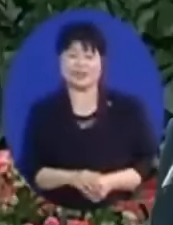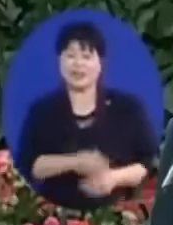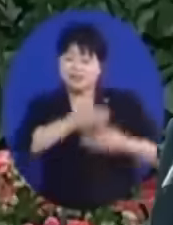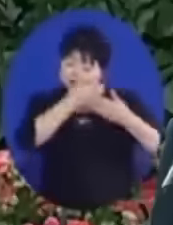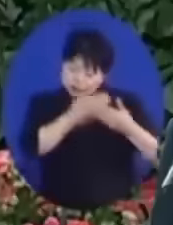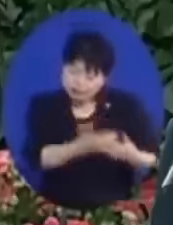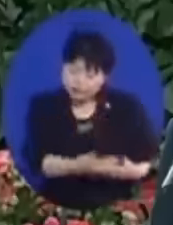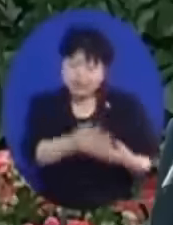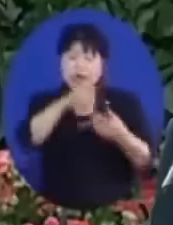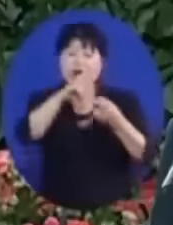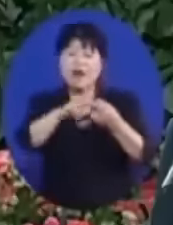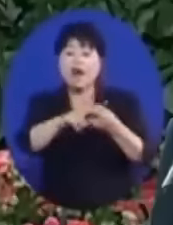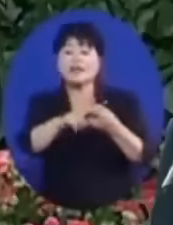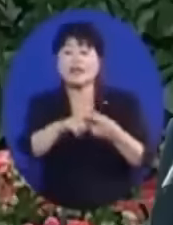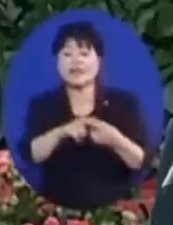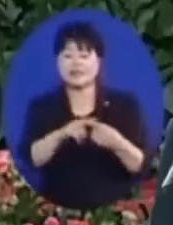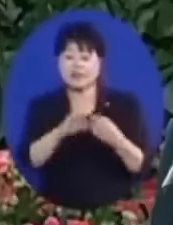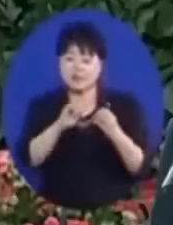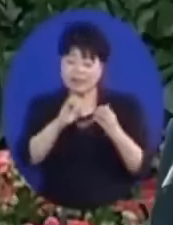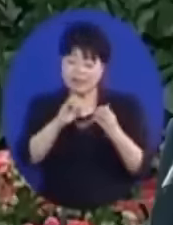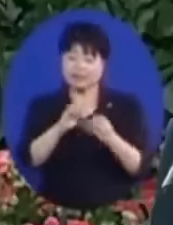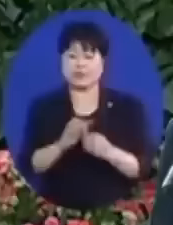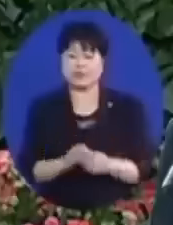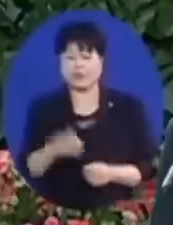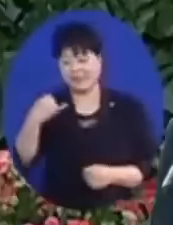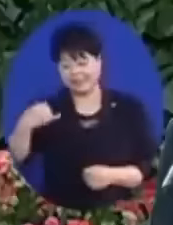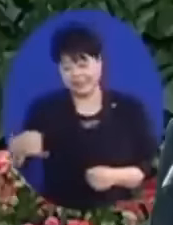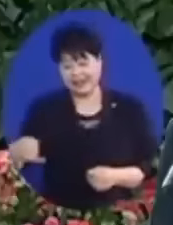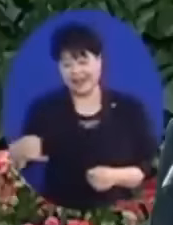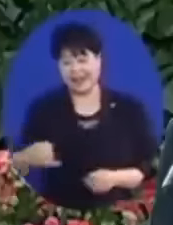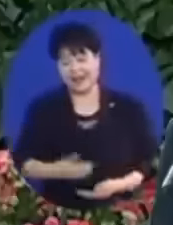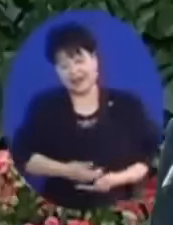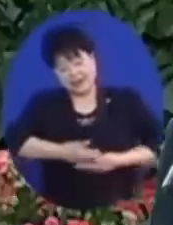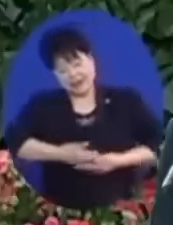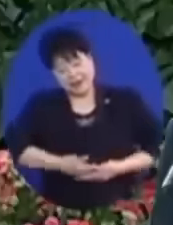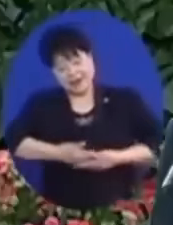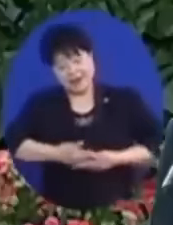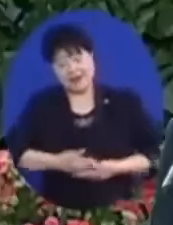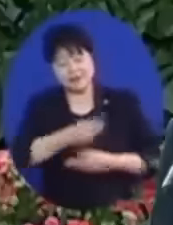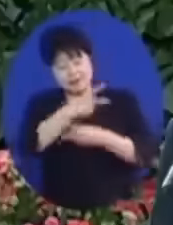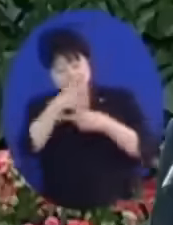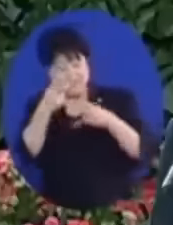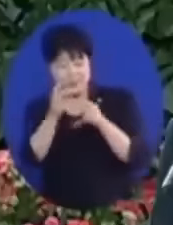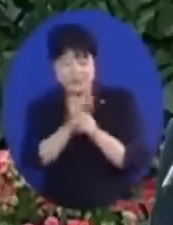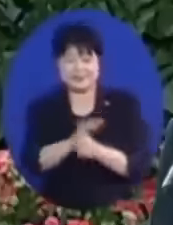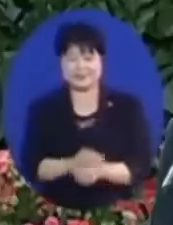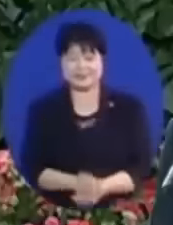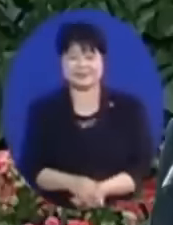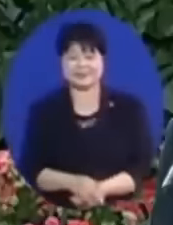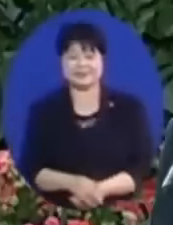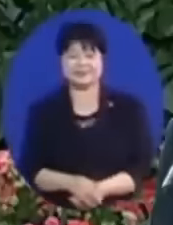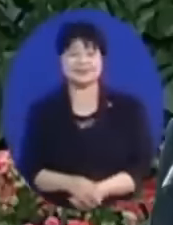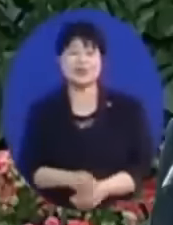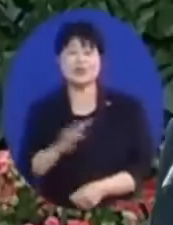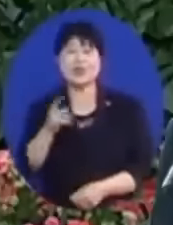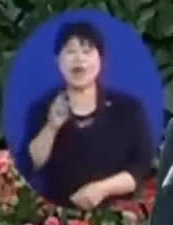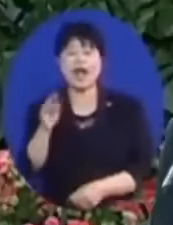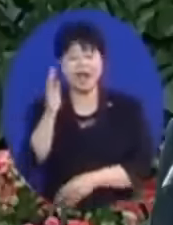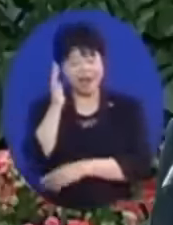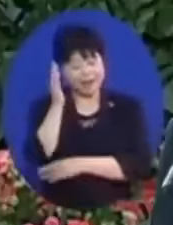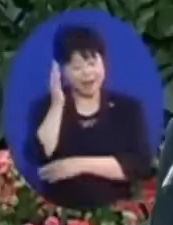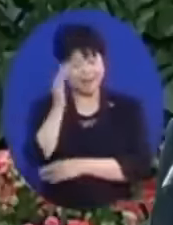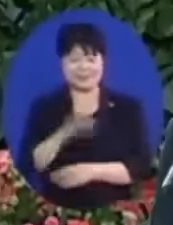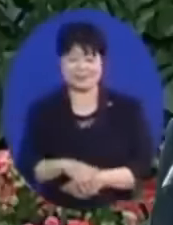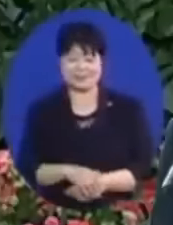소중한 존재인지를 늘 이야기해 주었습니다. 딸아이를 안고 재우면서 여러 가지 재미있는 동화를 들려주곤 했습니다. 그런데